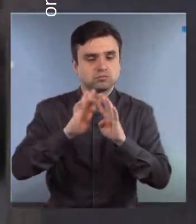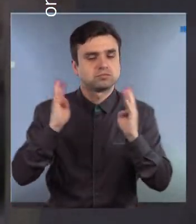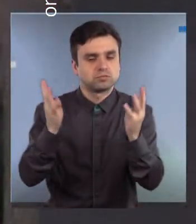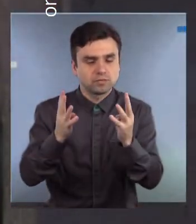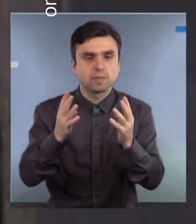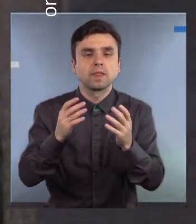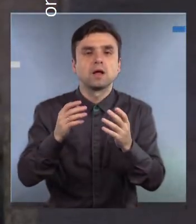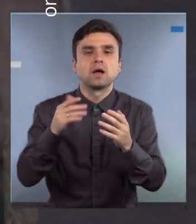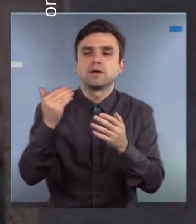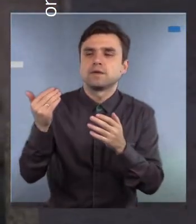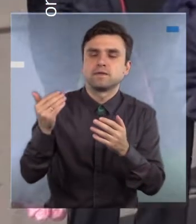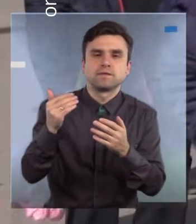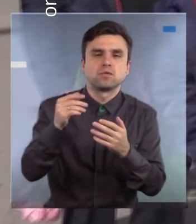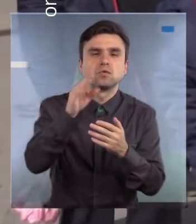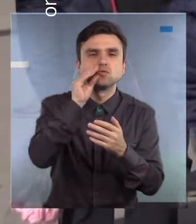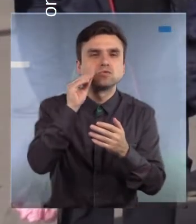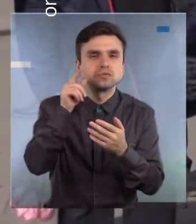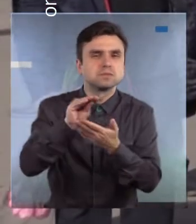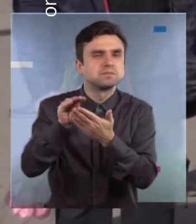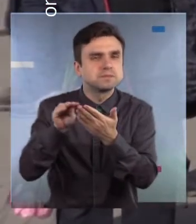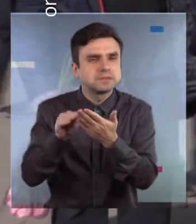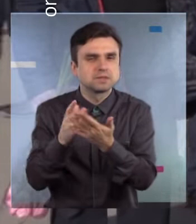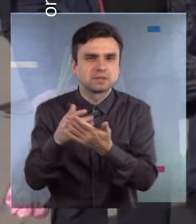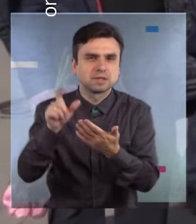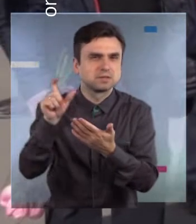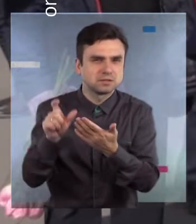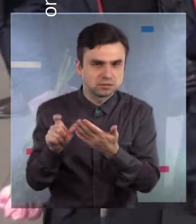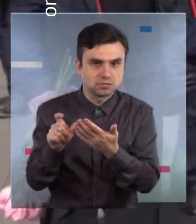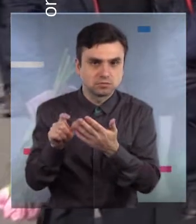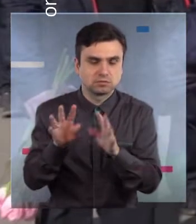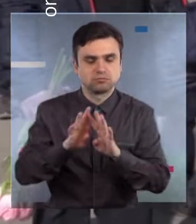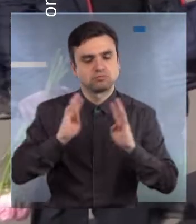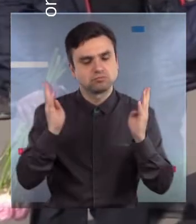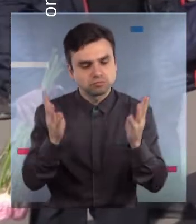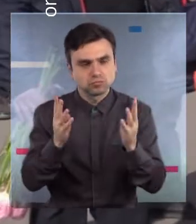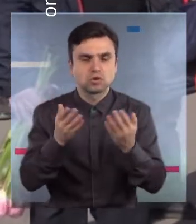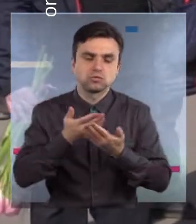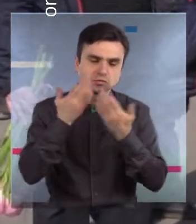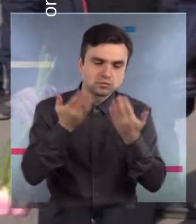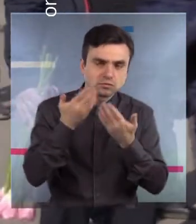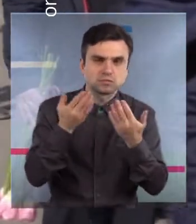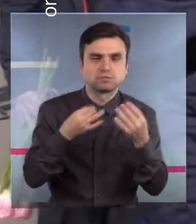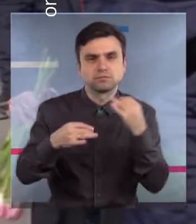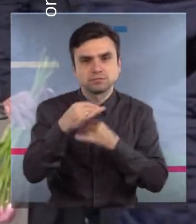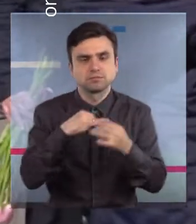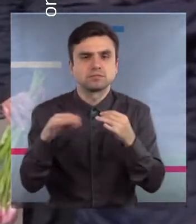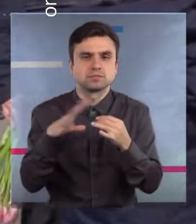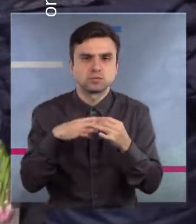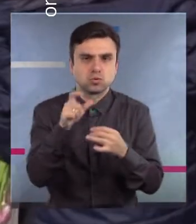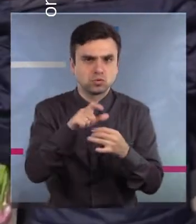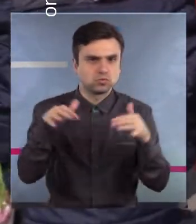починаючи з 2000-х років. Захід зібрав до сотні учасників. Це представники місцевого осередку запорізьких